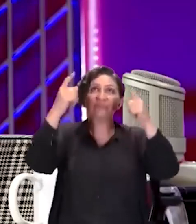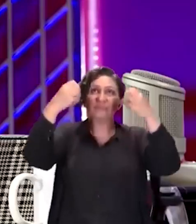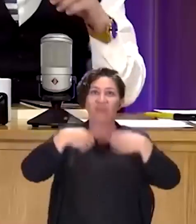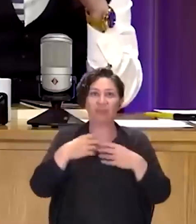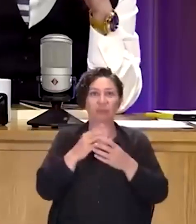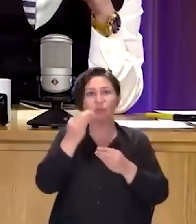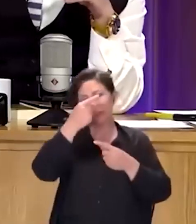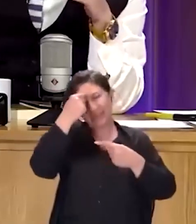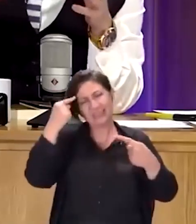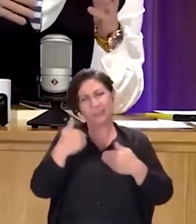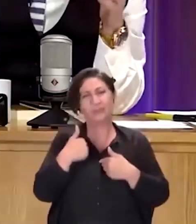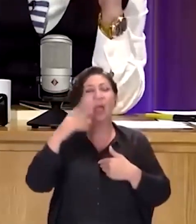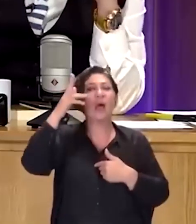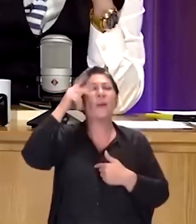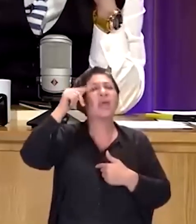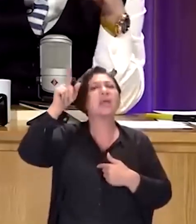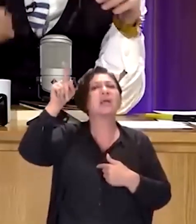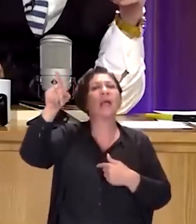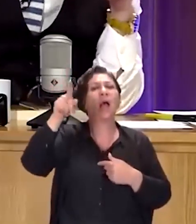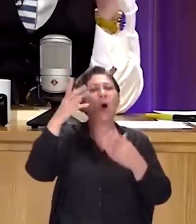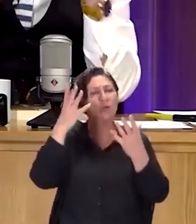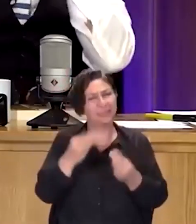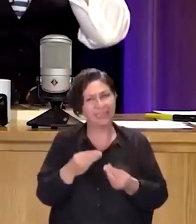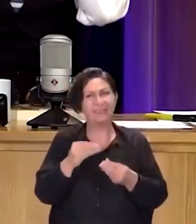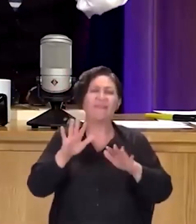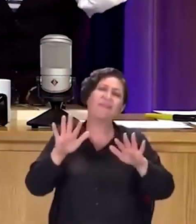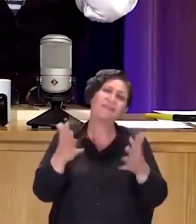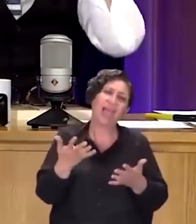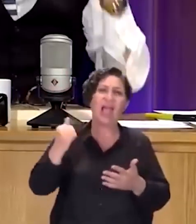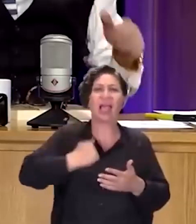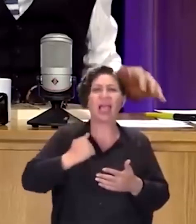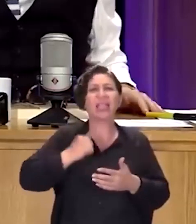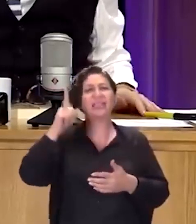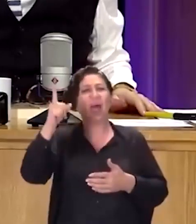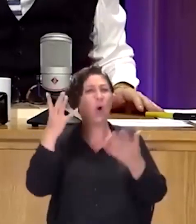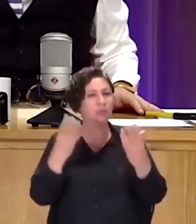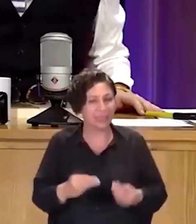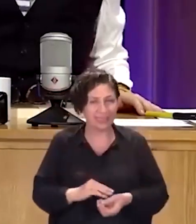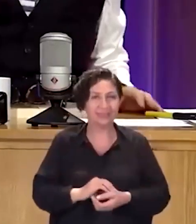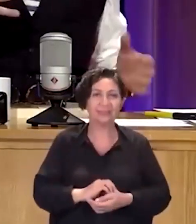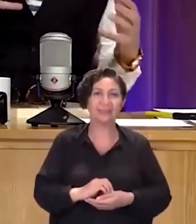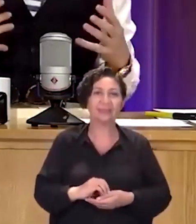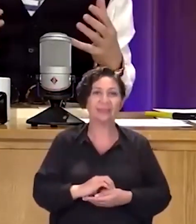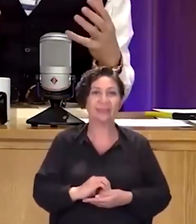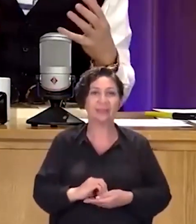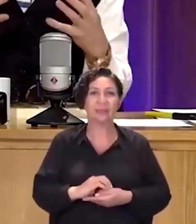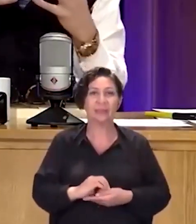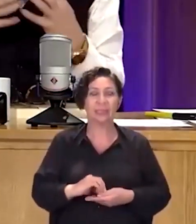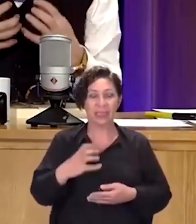yaratılmışım. Çok peki, şanslıyım. Peki Amerika Birleşik Devletleri'nde olsaydın ya da Kanada'da olsaydın.